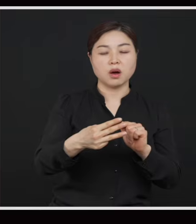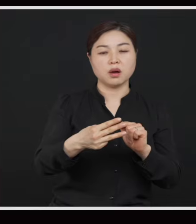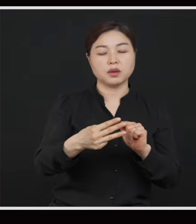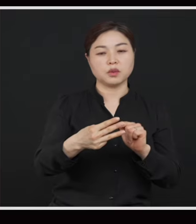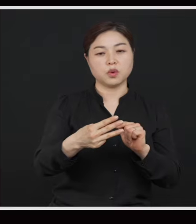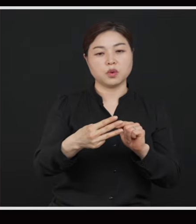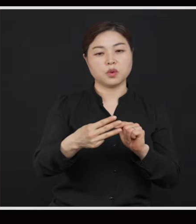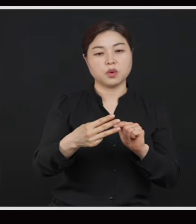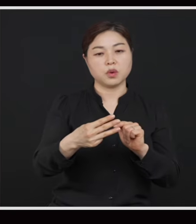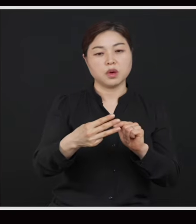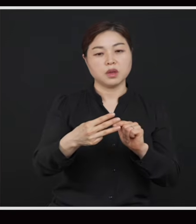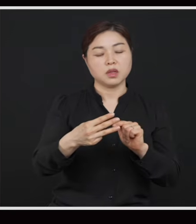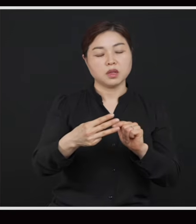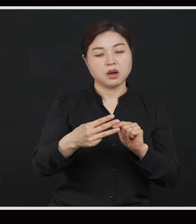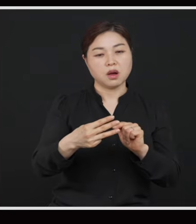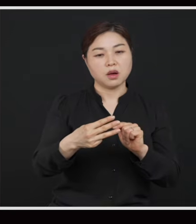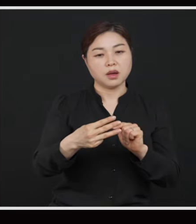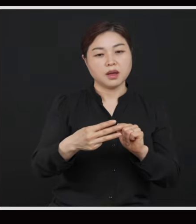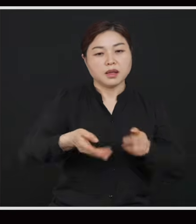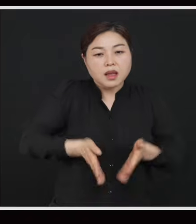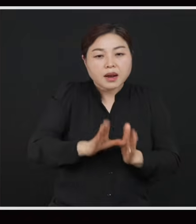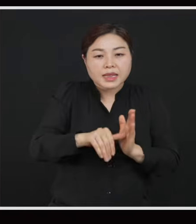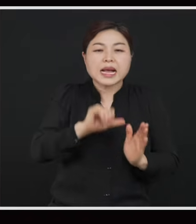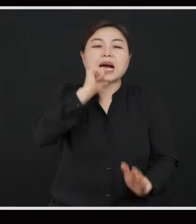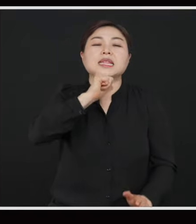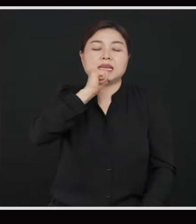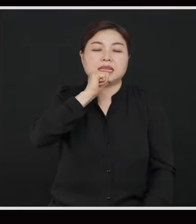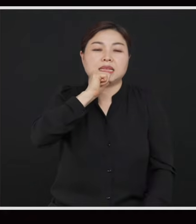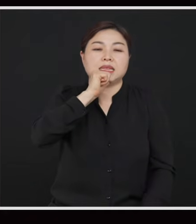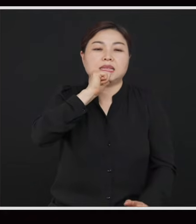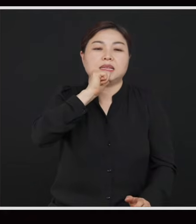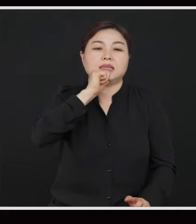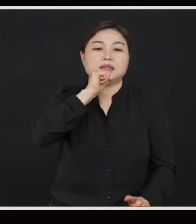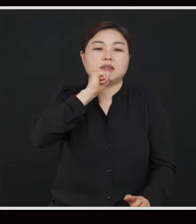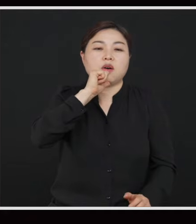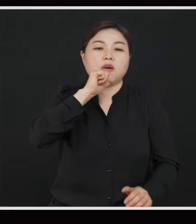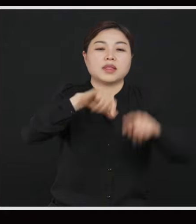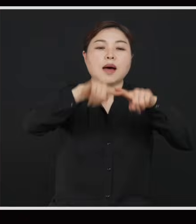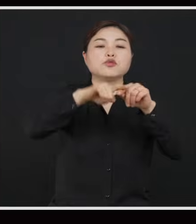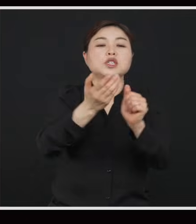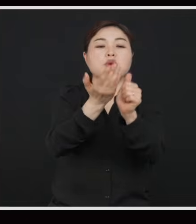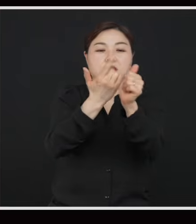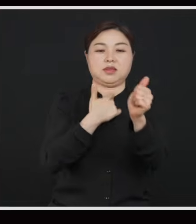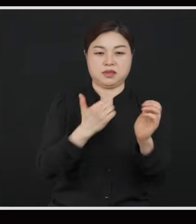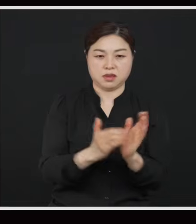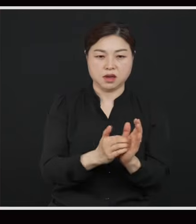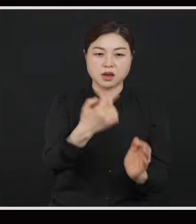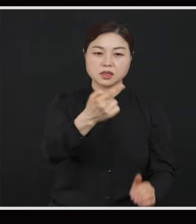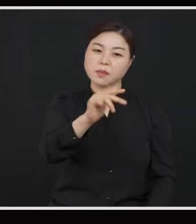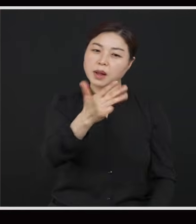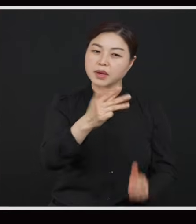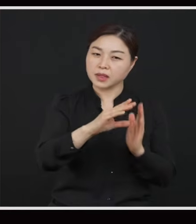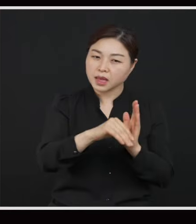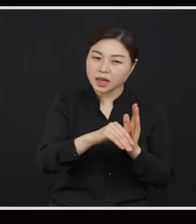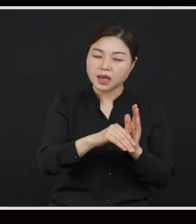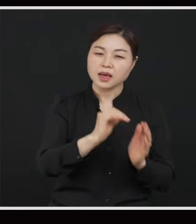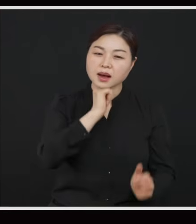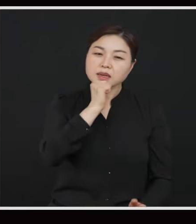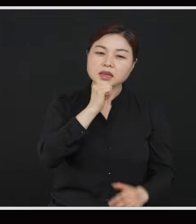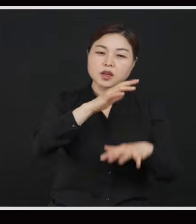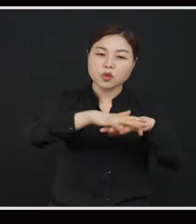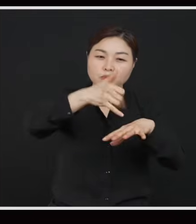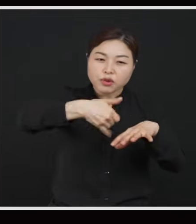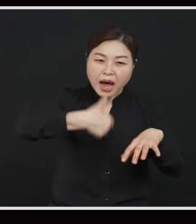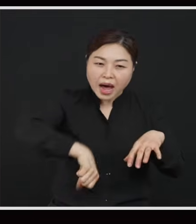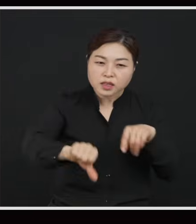그 가난한 과수원집 아들로 태어나가지고 그 당시에 1800년대 가난한 농부의 아들로